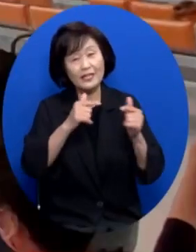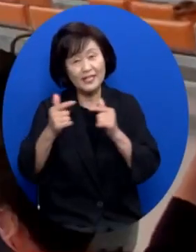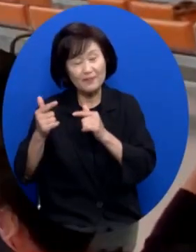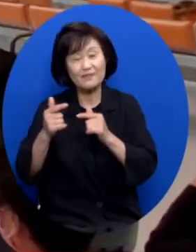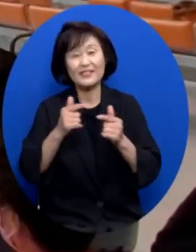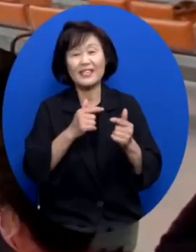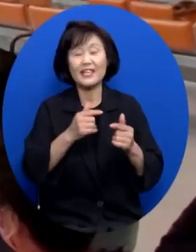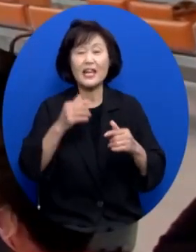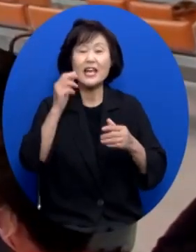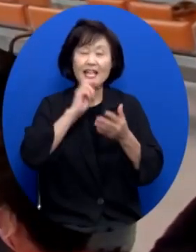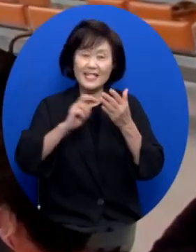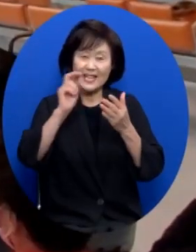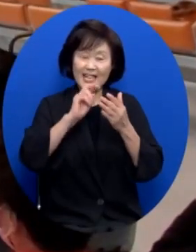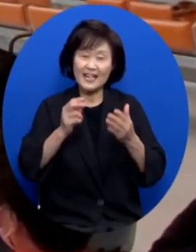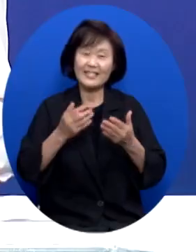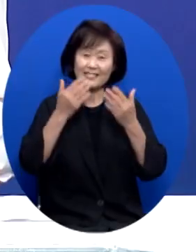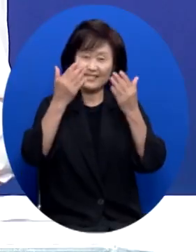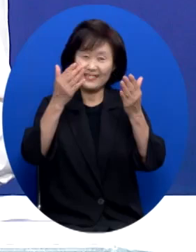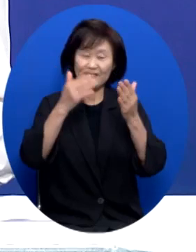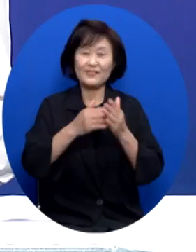즐거움을 선사했습니다.